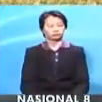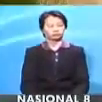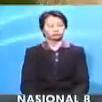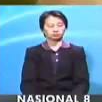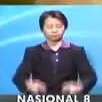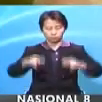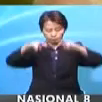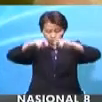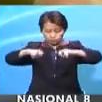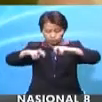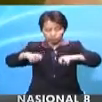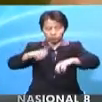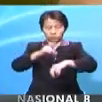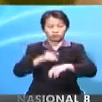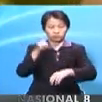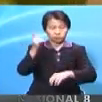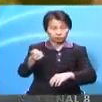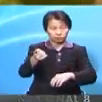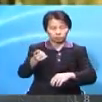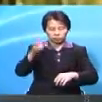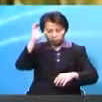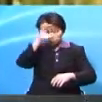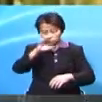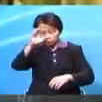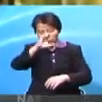siasat antitoris bagi